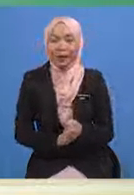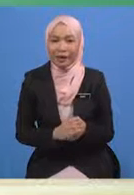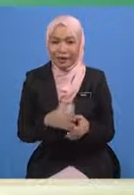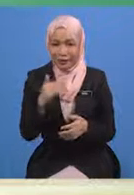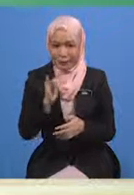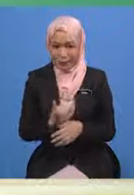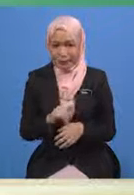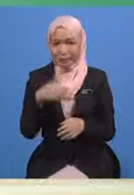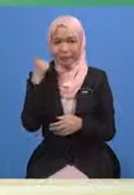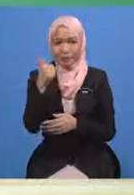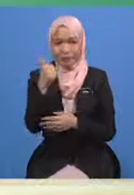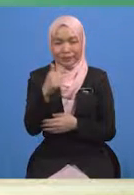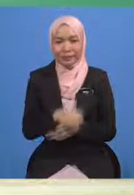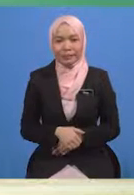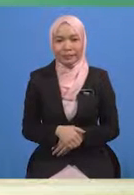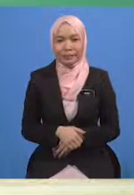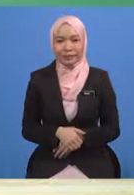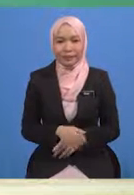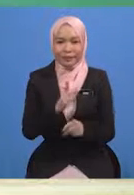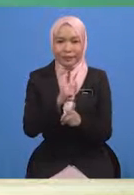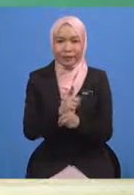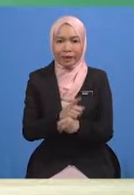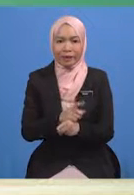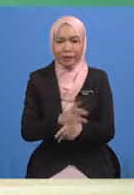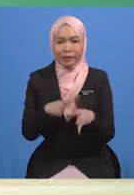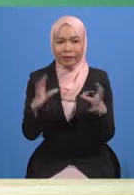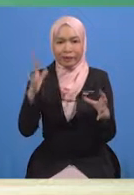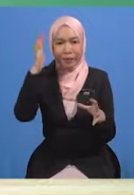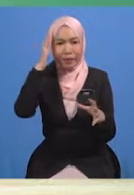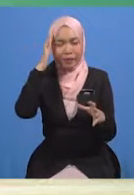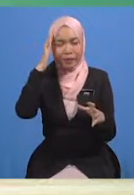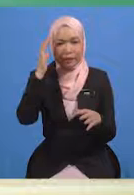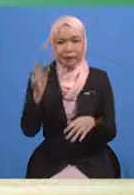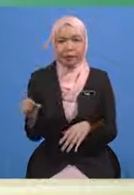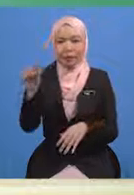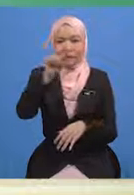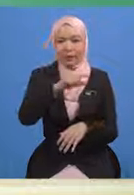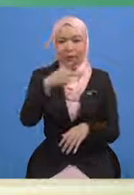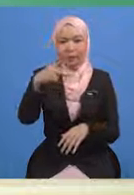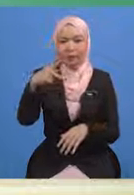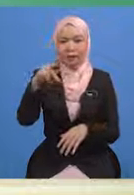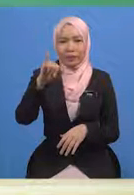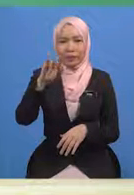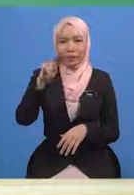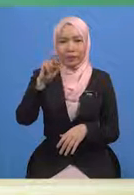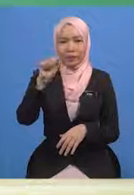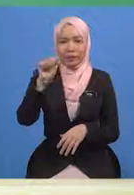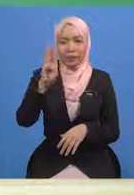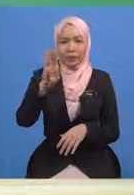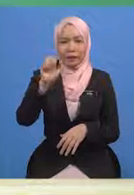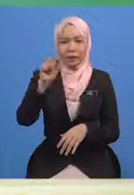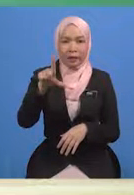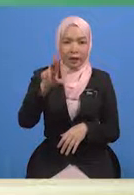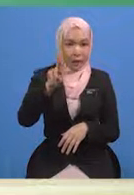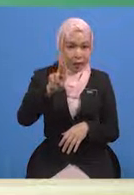Bagus. Ramai yang mengenali Gunung Kinabalu. Selain itu, kita